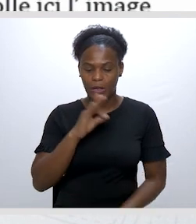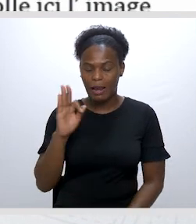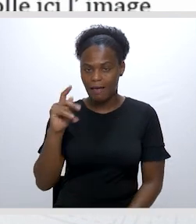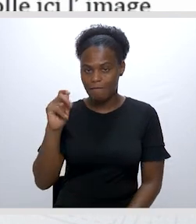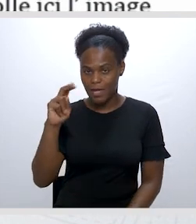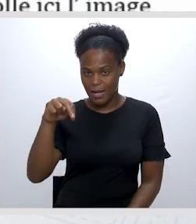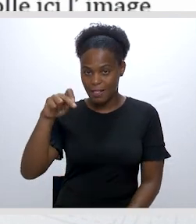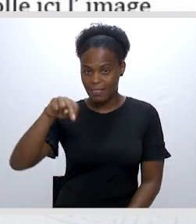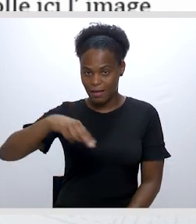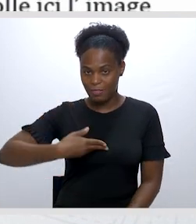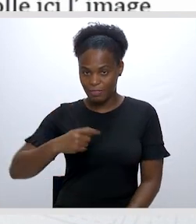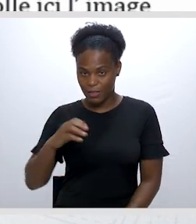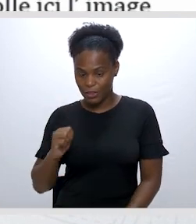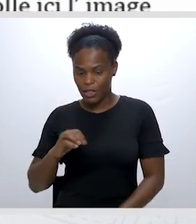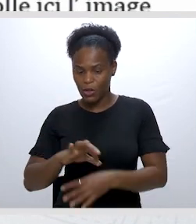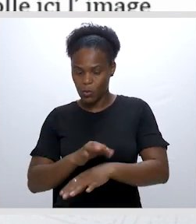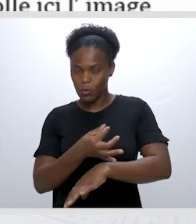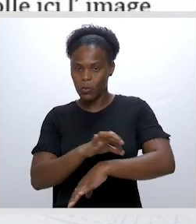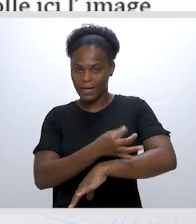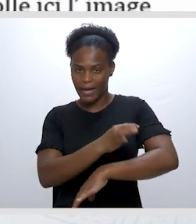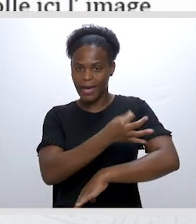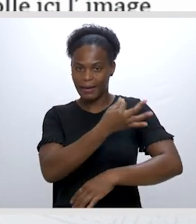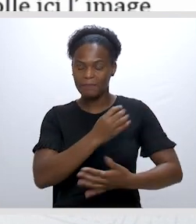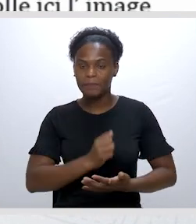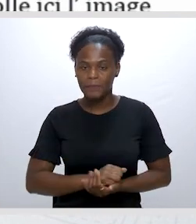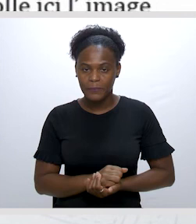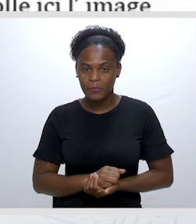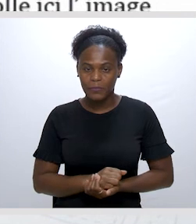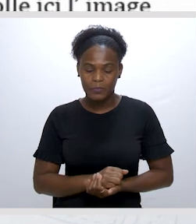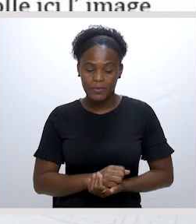Madame Fernandes est couturière.